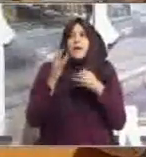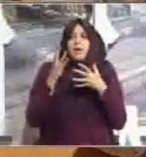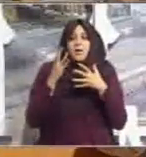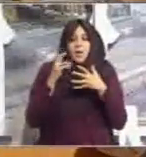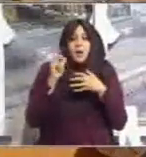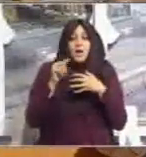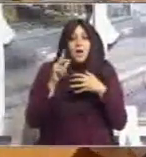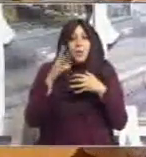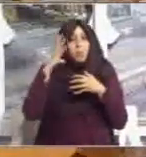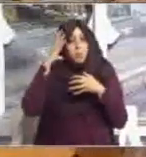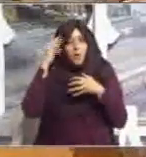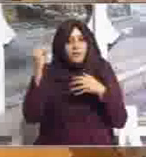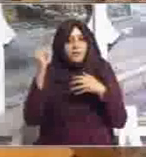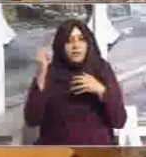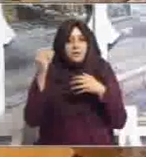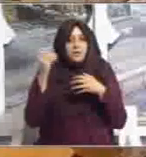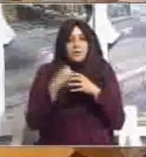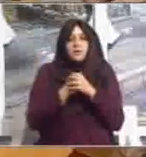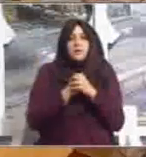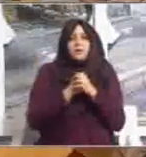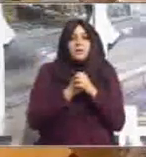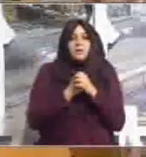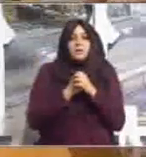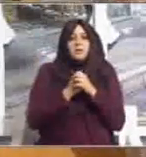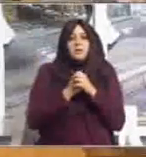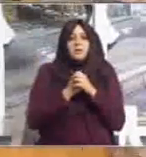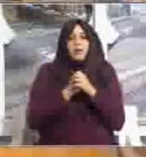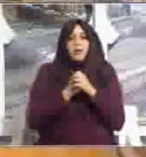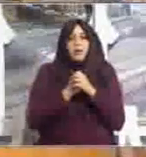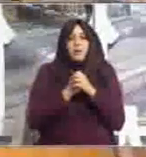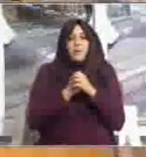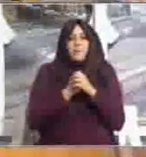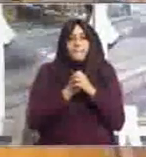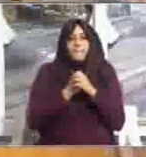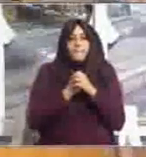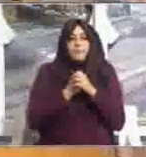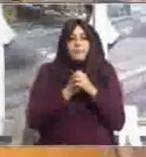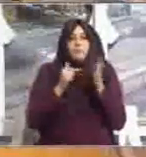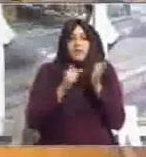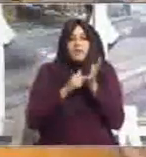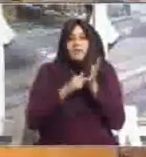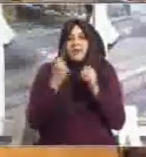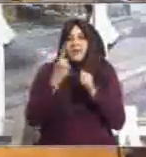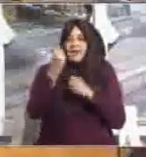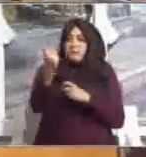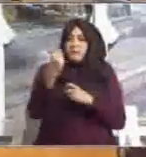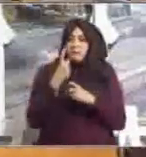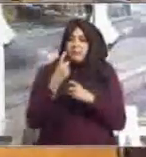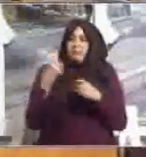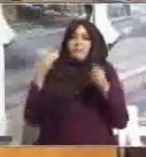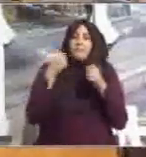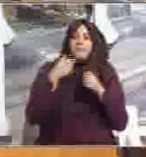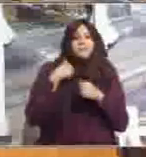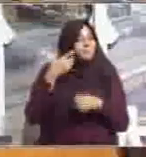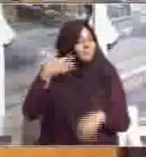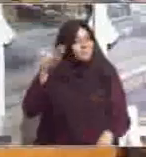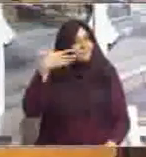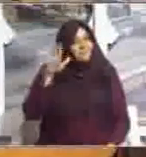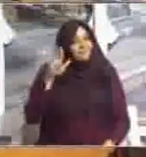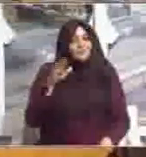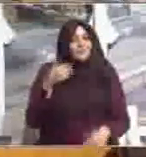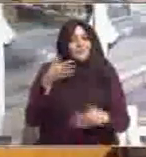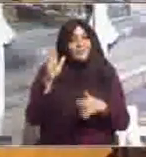من الممتلئ المهارات الممتلئ نعم المهارات فكي تعدى عليه واحد يقول له روح خلاص بعدني يعني يا أخوي